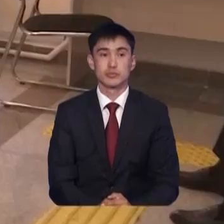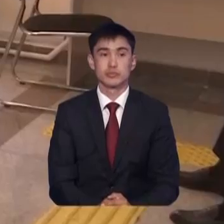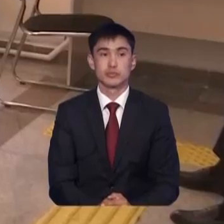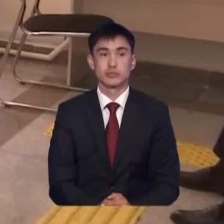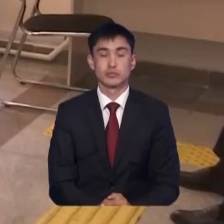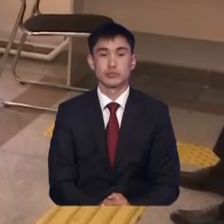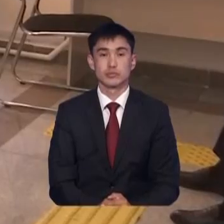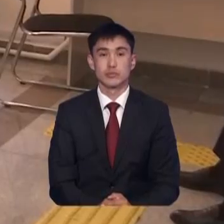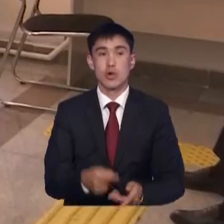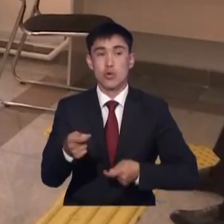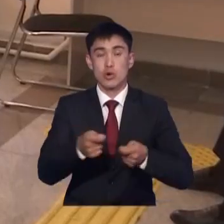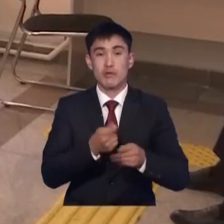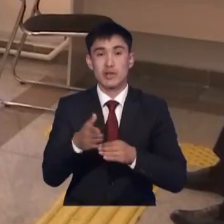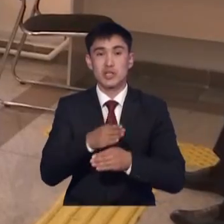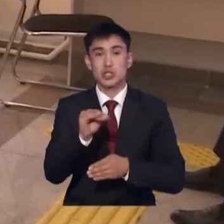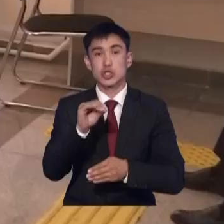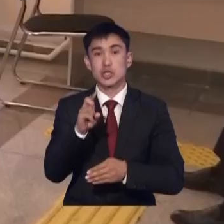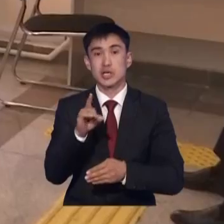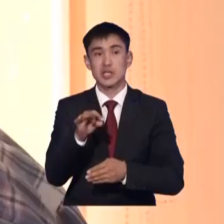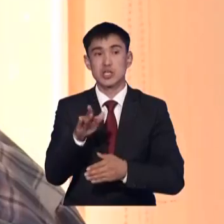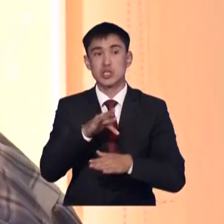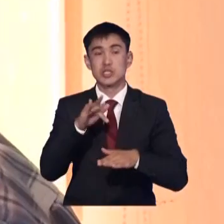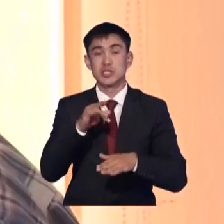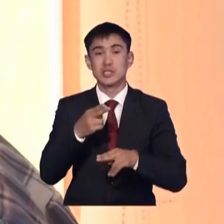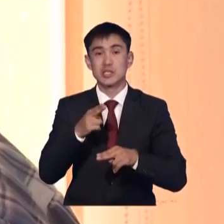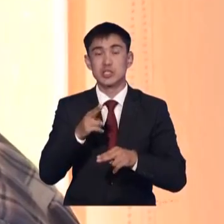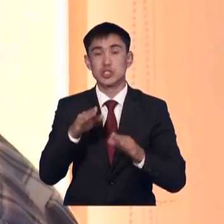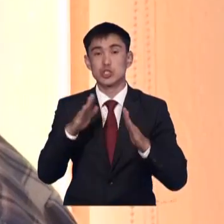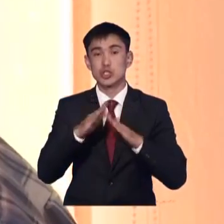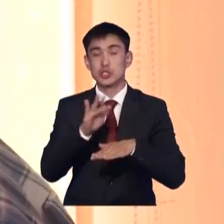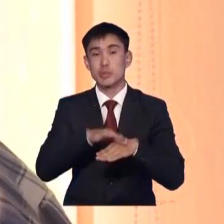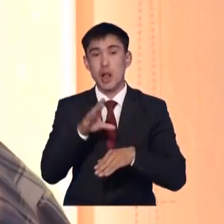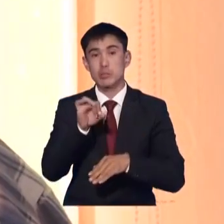работы руководитель отдела городской ЖКХ и Жилиной инспекции